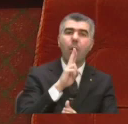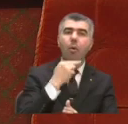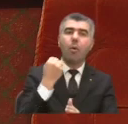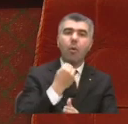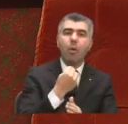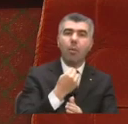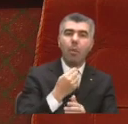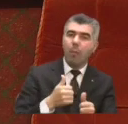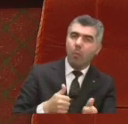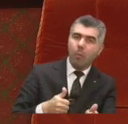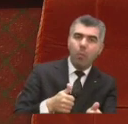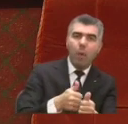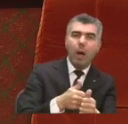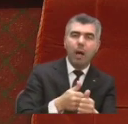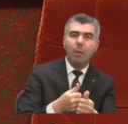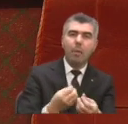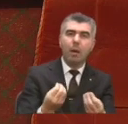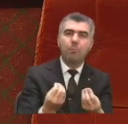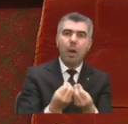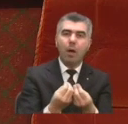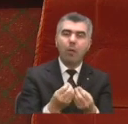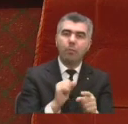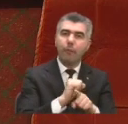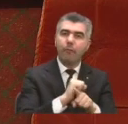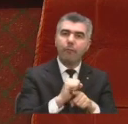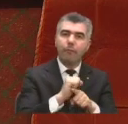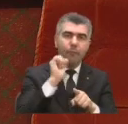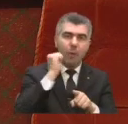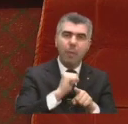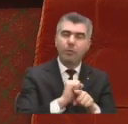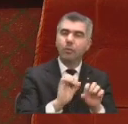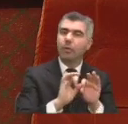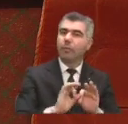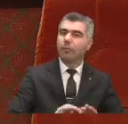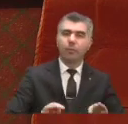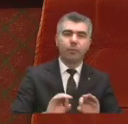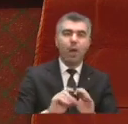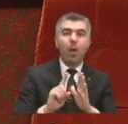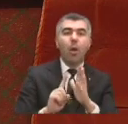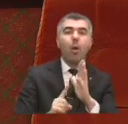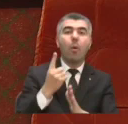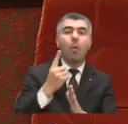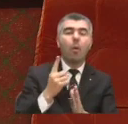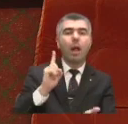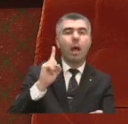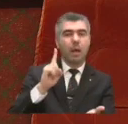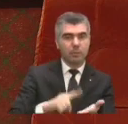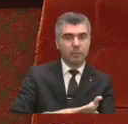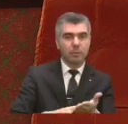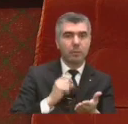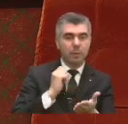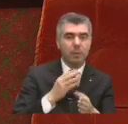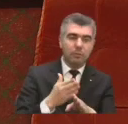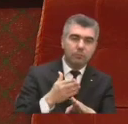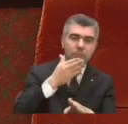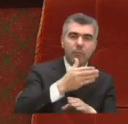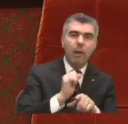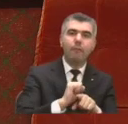شي مواكبة ولا شي تكوين بشكل مباشر، أول مرة غادي يحظوا بالحق والإمكانية ديال ولوج